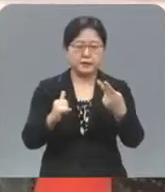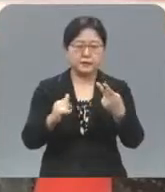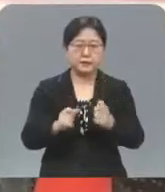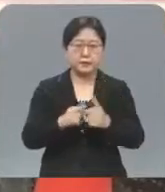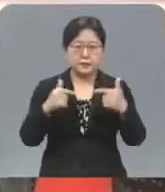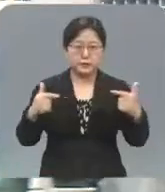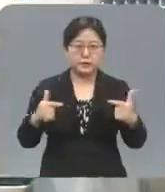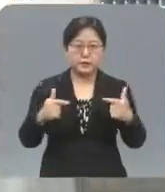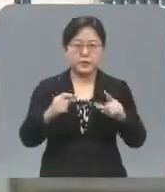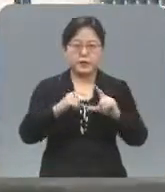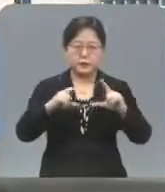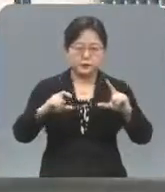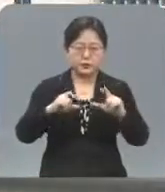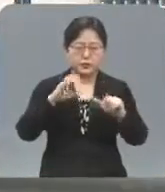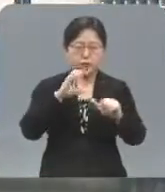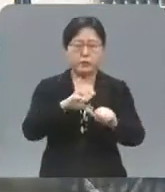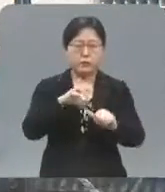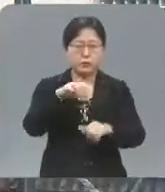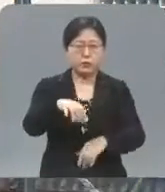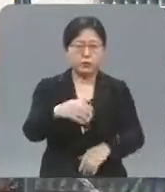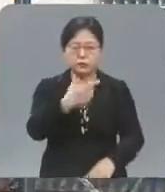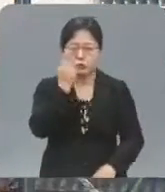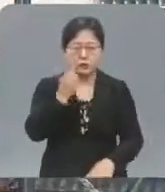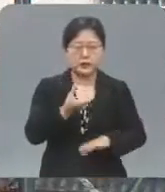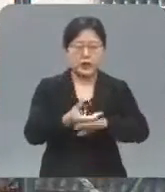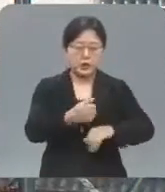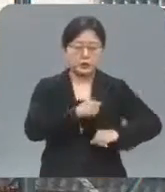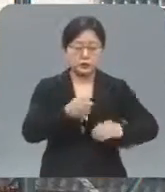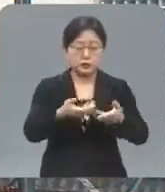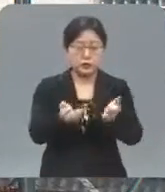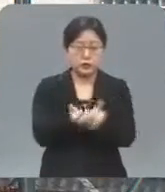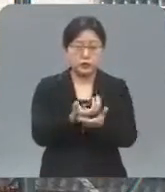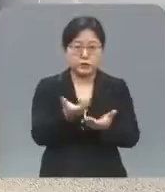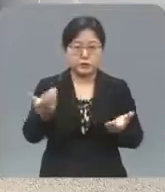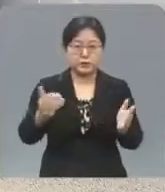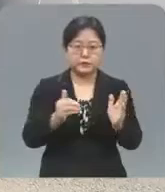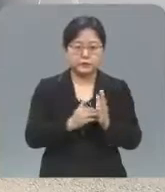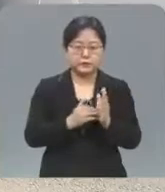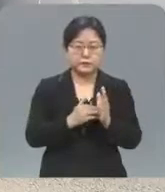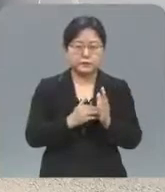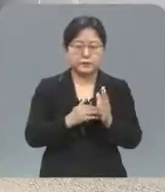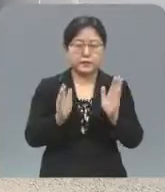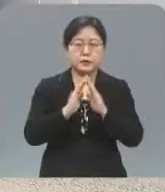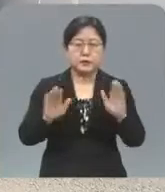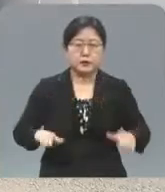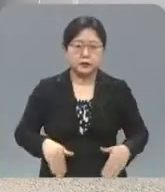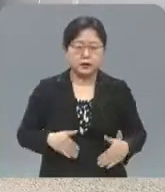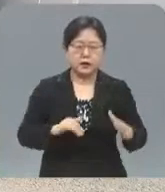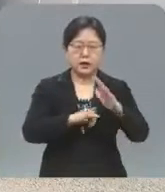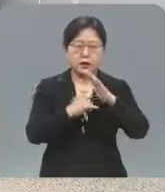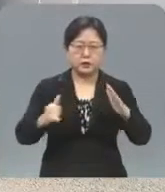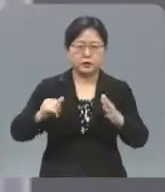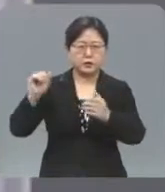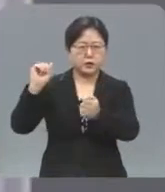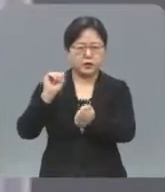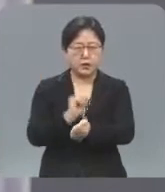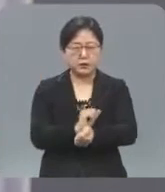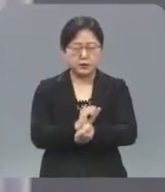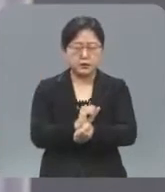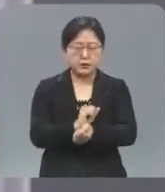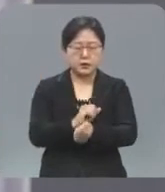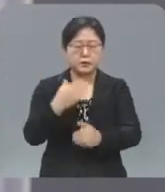늘었고 일부는 격리시설 부족으로 다른 부대로 이동했습니다. 전남에서는 가족 간 감염도